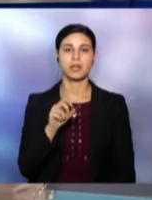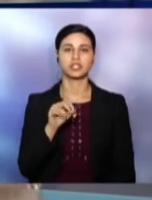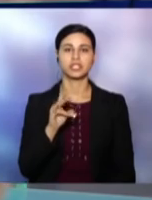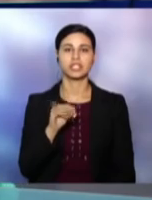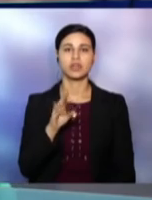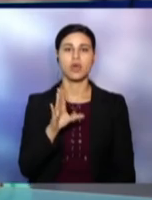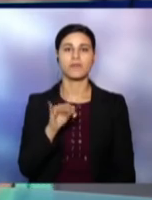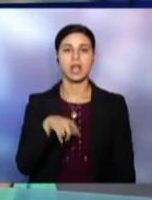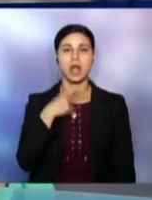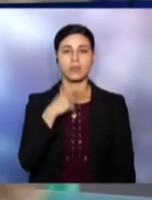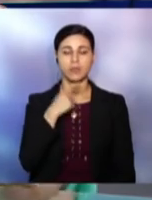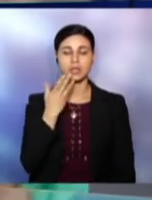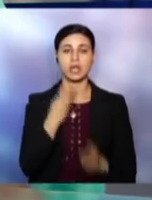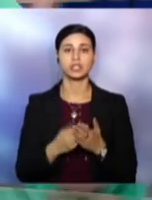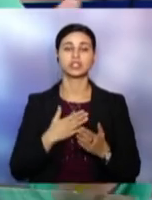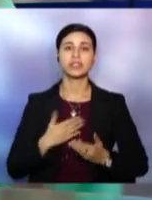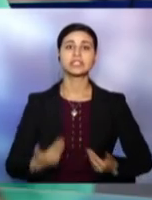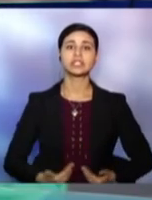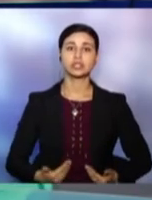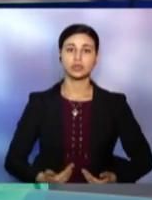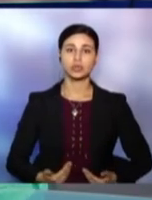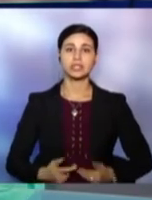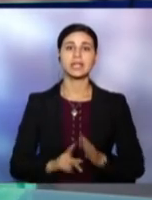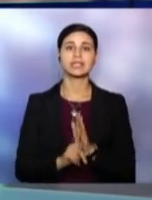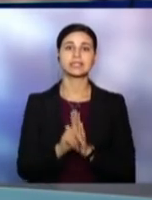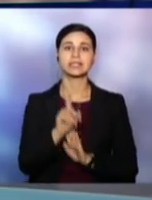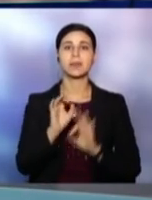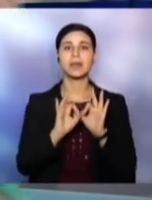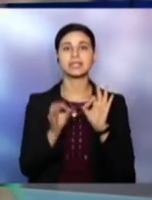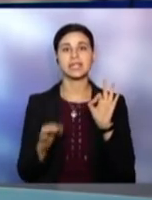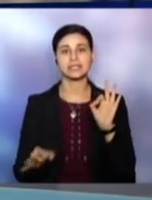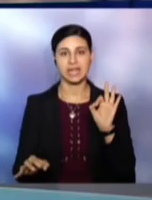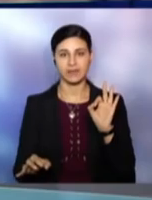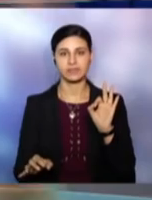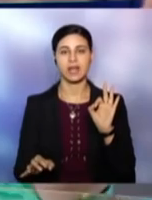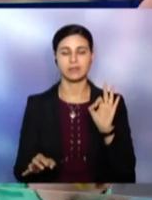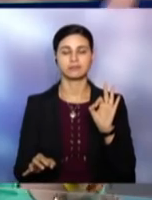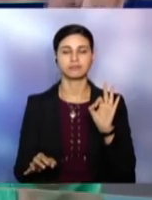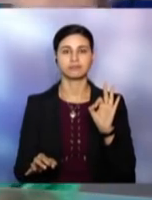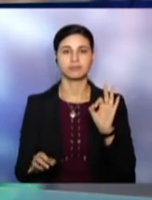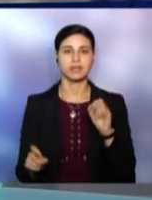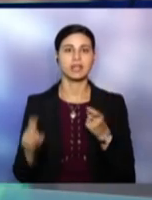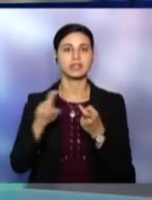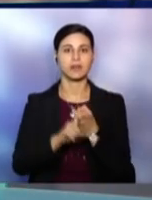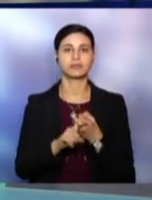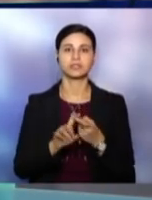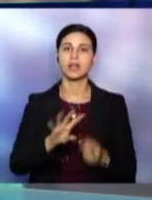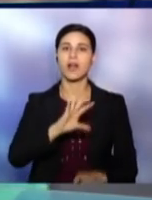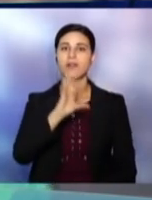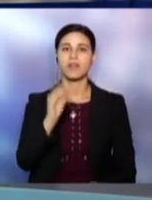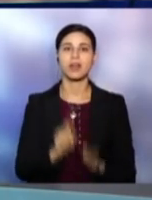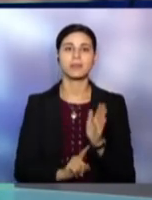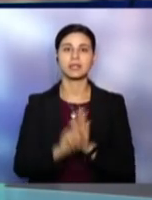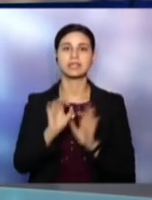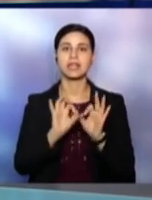ნუ კი, რომ ჩვენი სიცოცხლე და დაბერება იწყება ნაწლავიდან და ჰიპოკრატესთან ვარ წავიდეთ, რომ ყველაფერი იწყება, ყველა